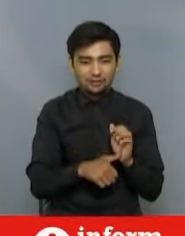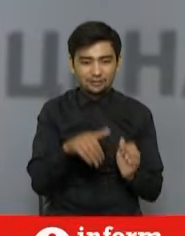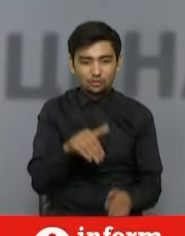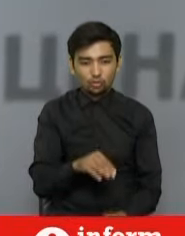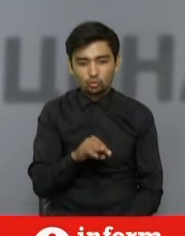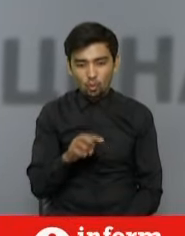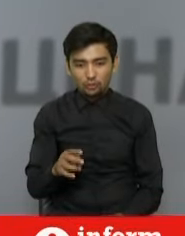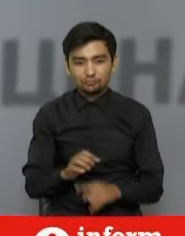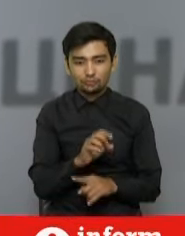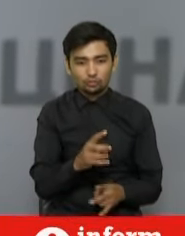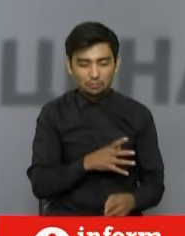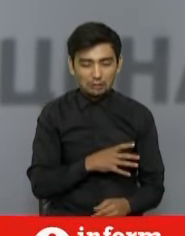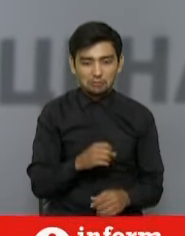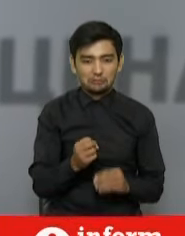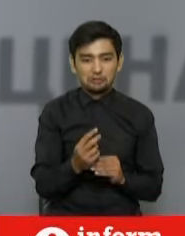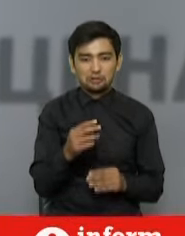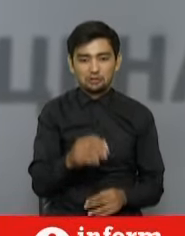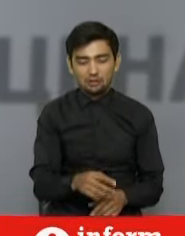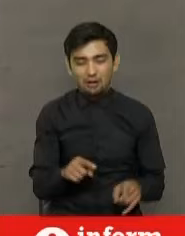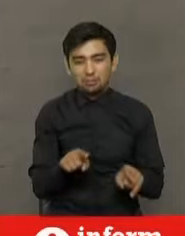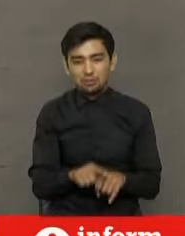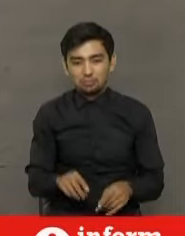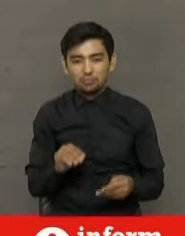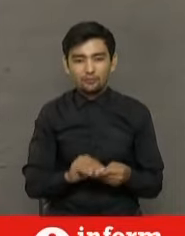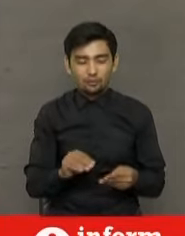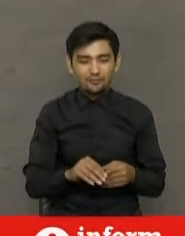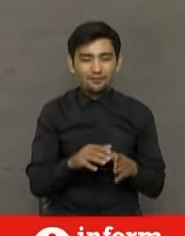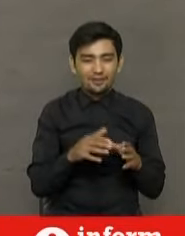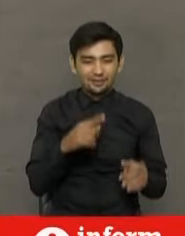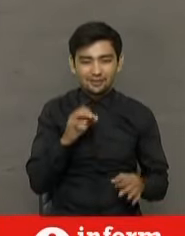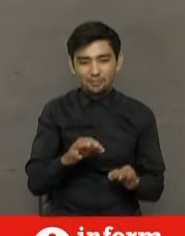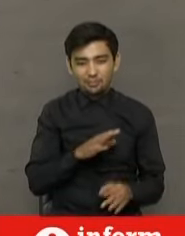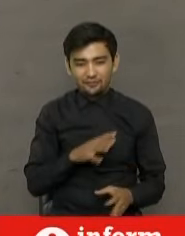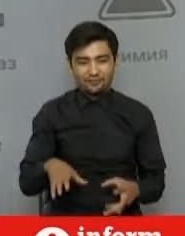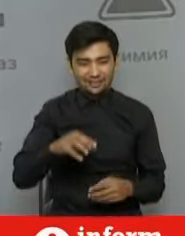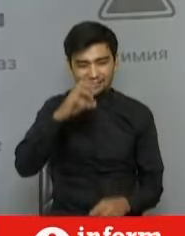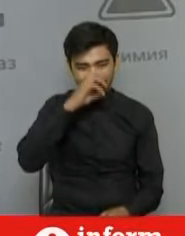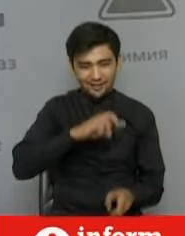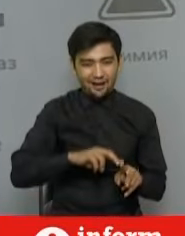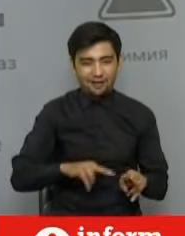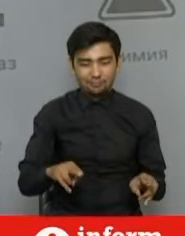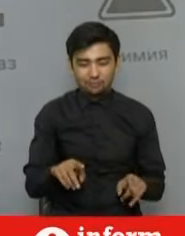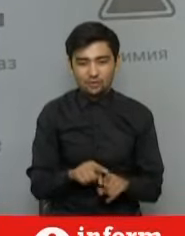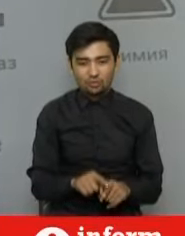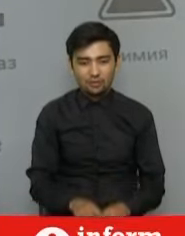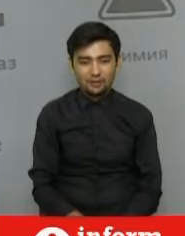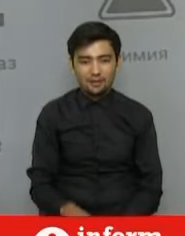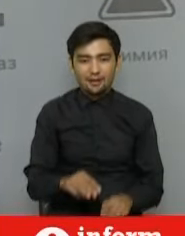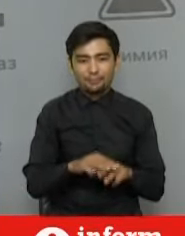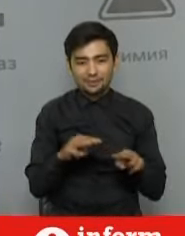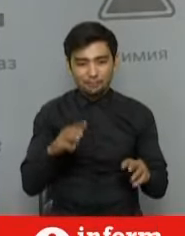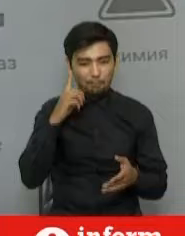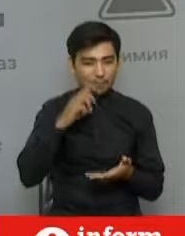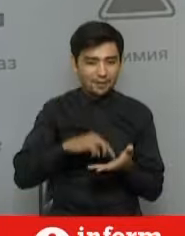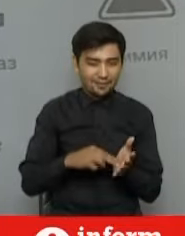однако выделят 12 тысяч. И такая ситуация, по словам чиновников, складывается по всей стране. Министерство